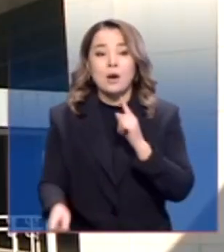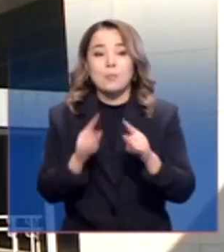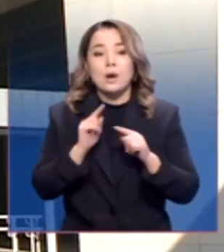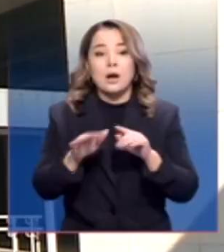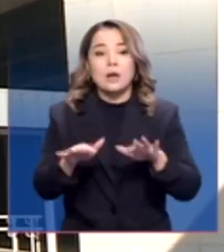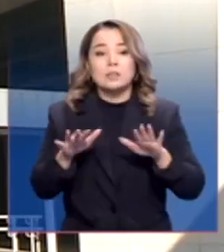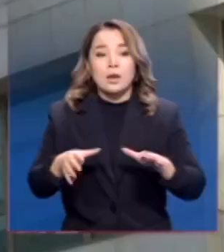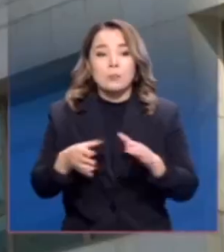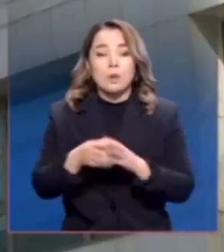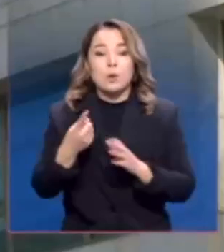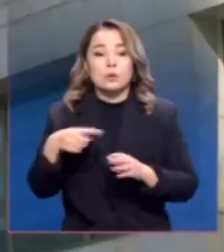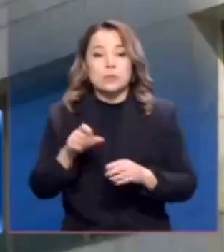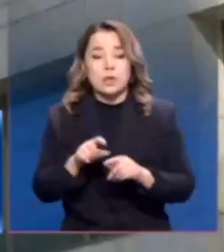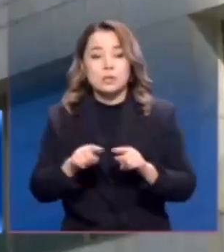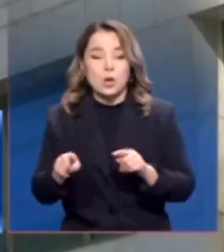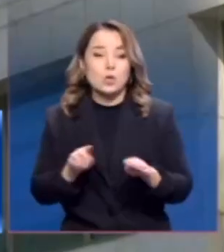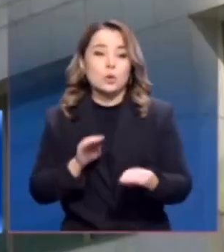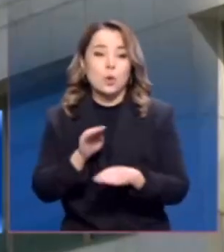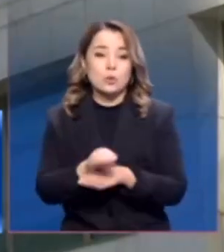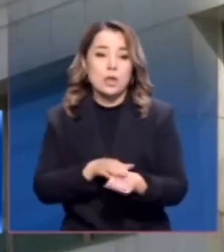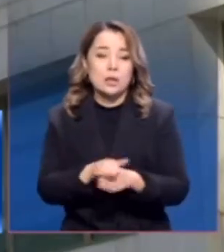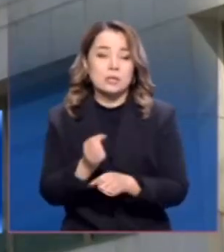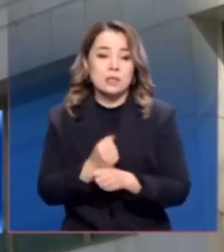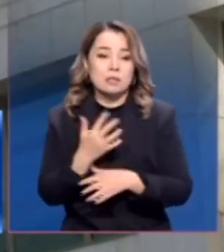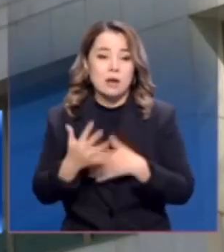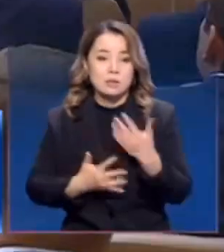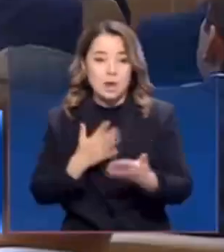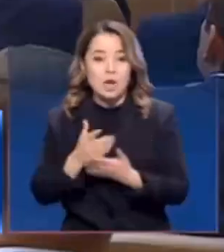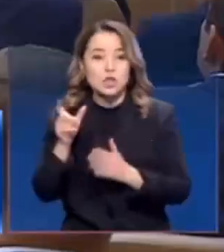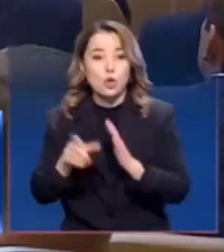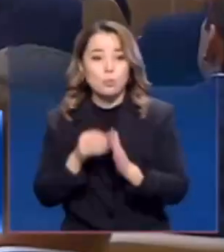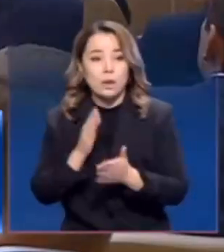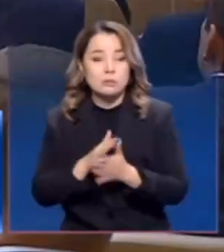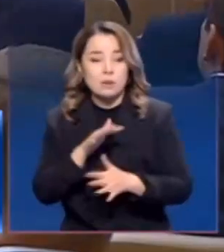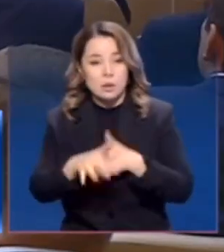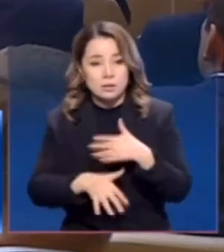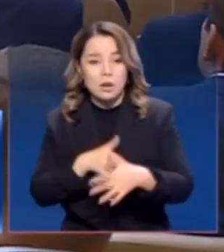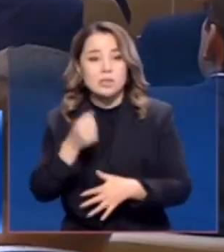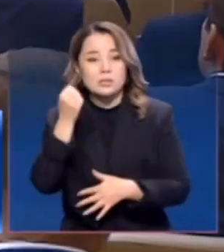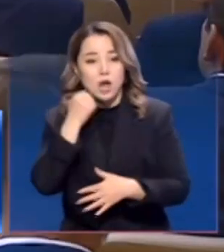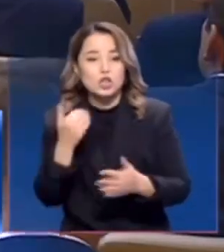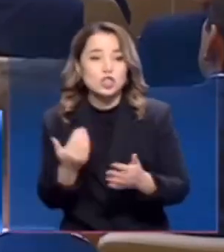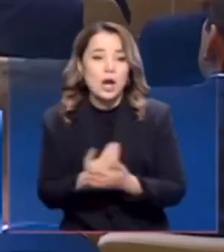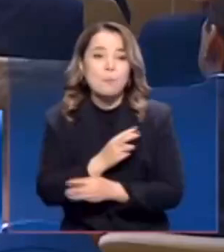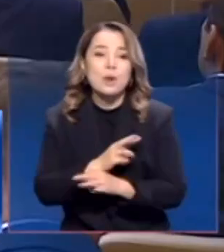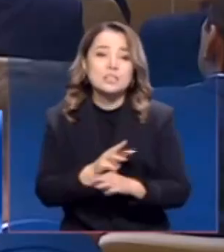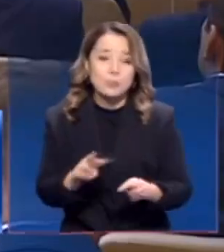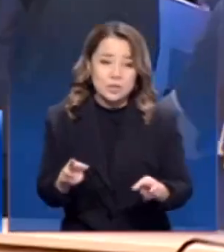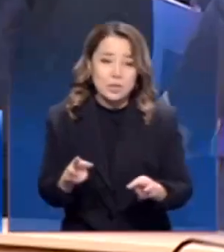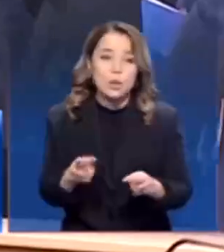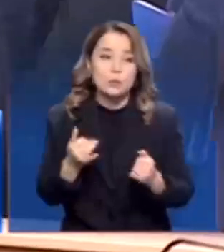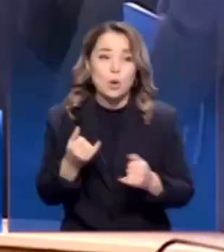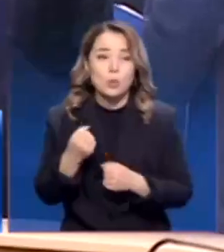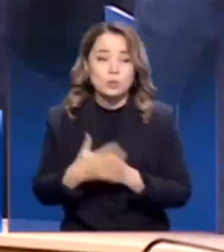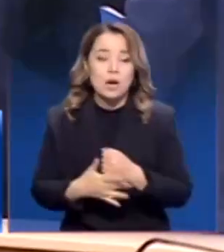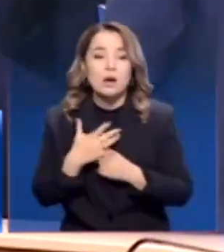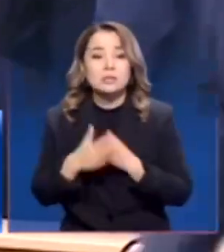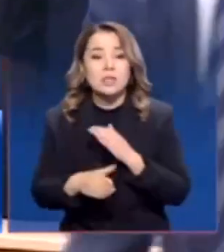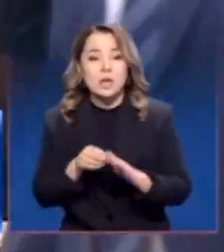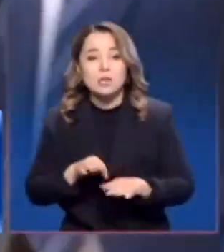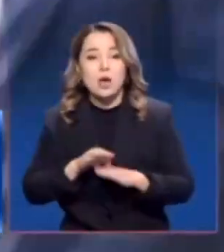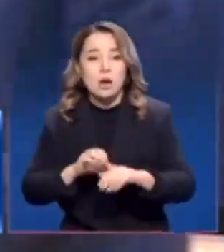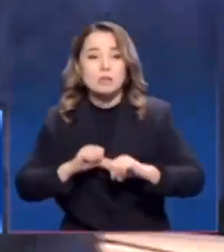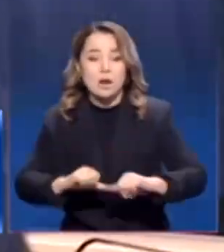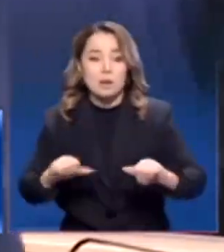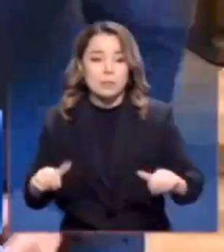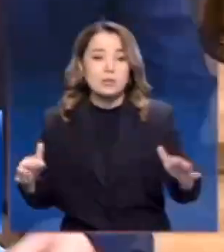Парламенттегі бұл апта қарбаласқа толы болды. Депутат болған нести сала Астанаға ағылған ескі де жаңа мәжілісмендер алдымен орталық сайлау комиссиясында